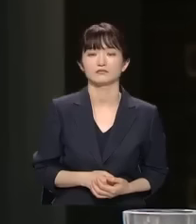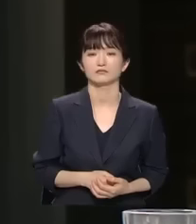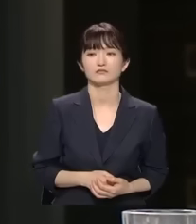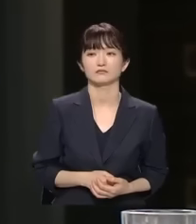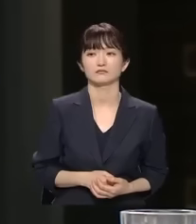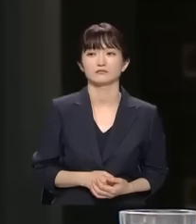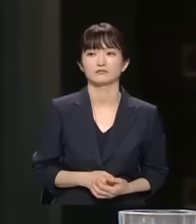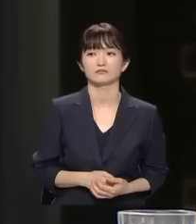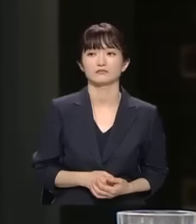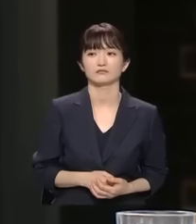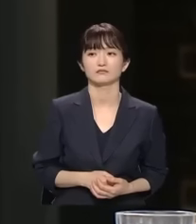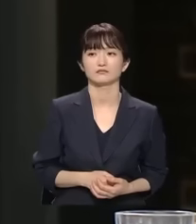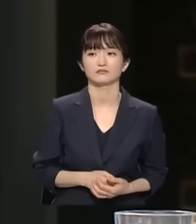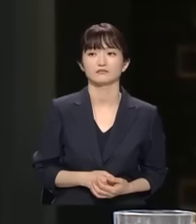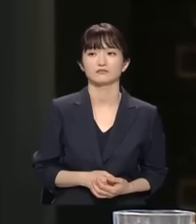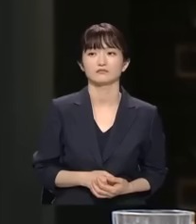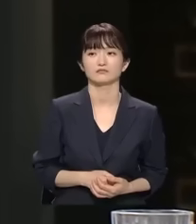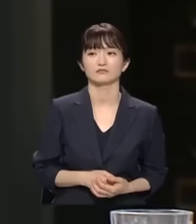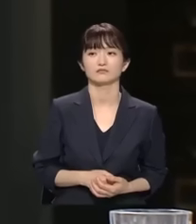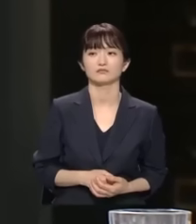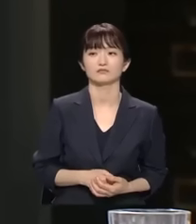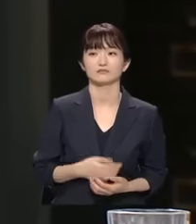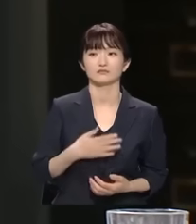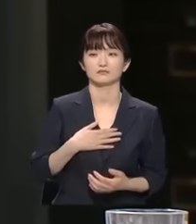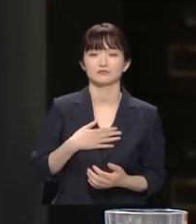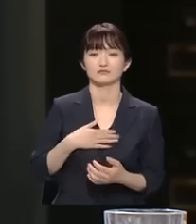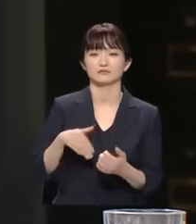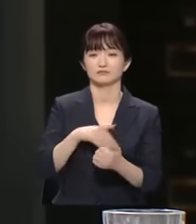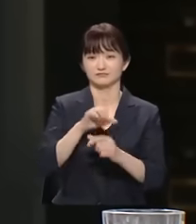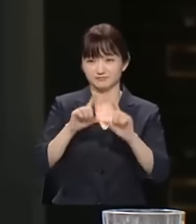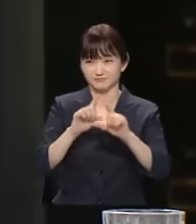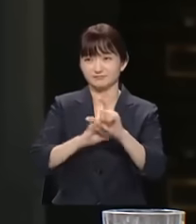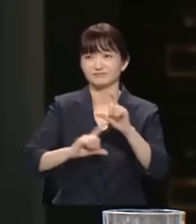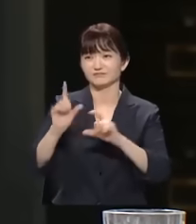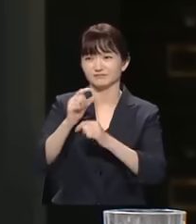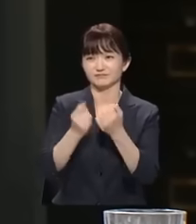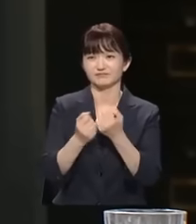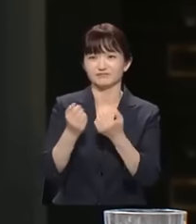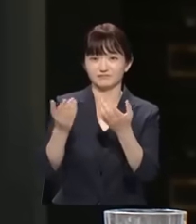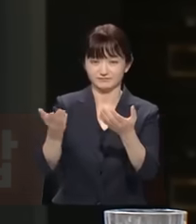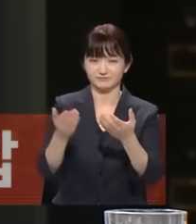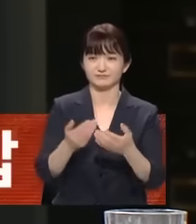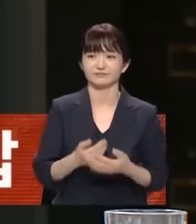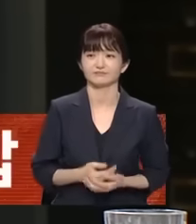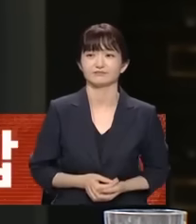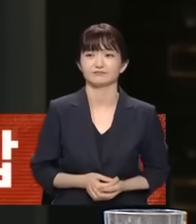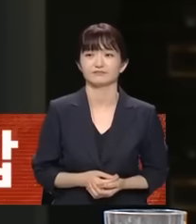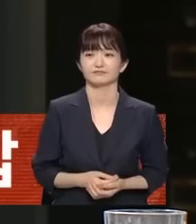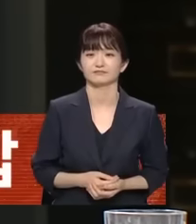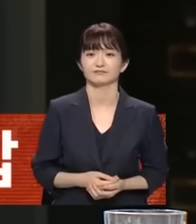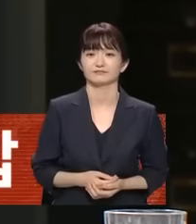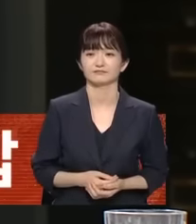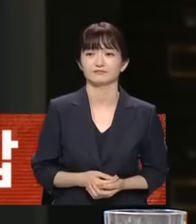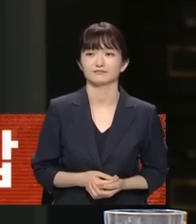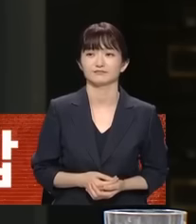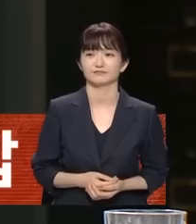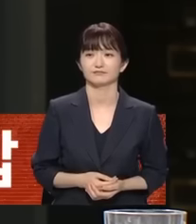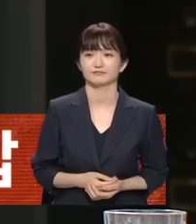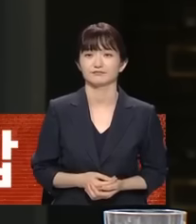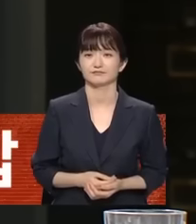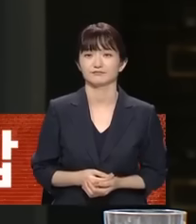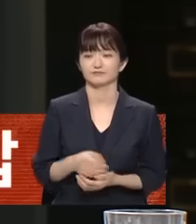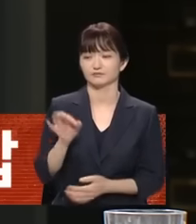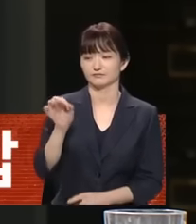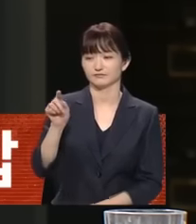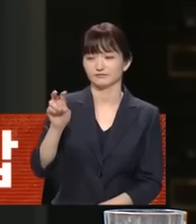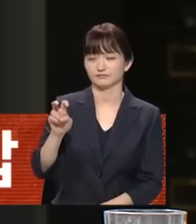자 그게 교수님 저 상황을 제가 좀만 더 설명을 드리면 친구들이 이제 라이브를 하고 있었어요